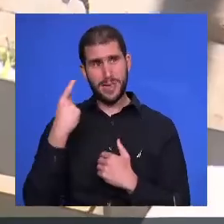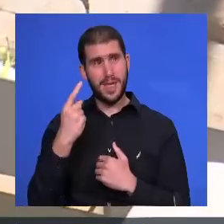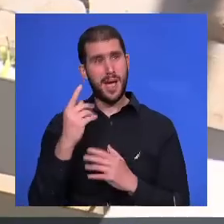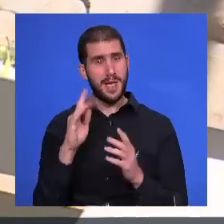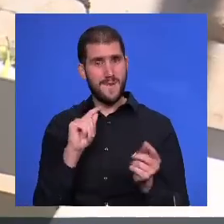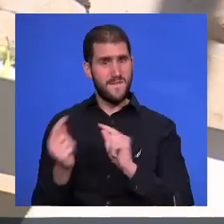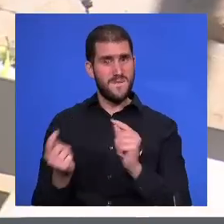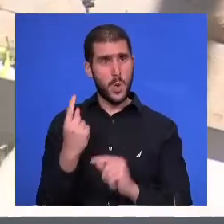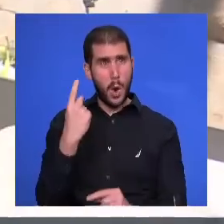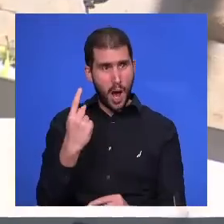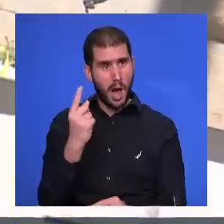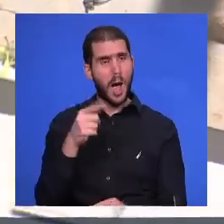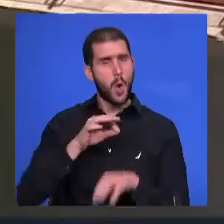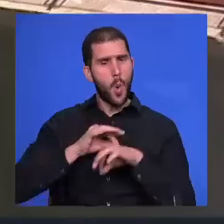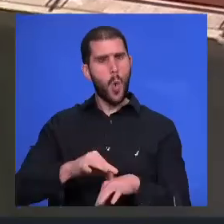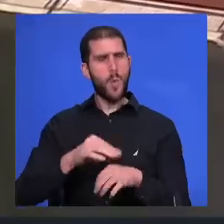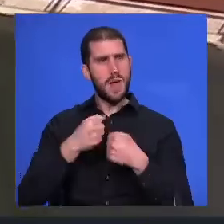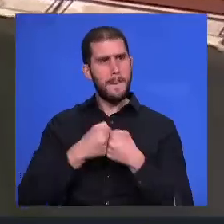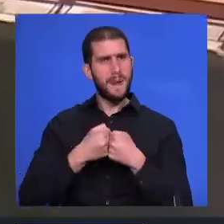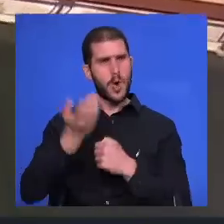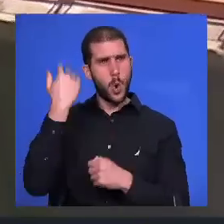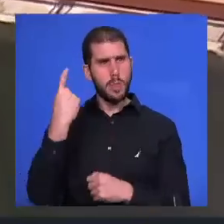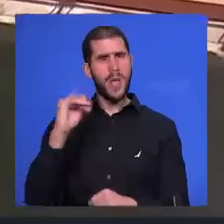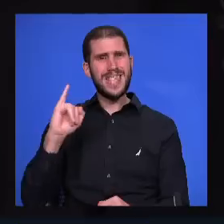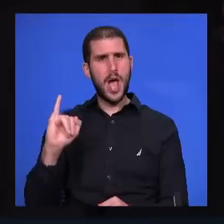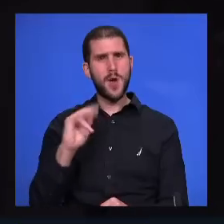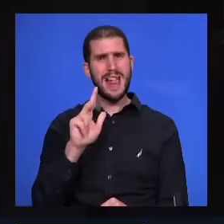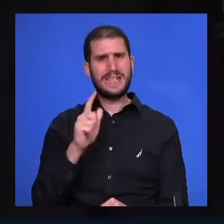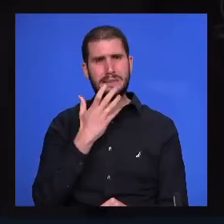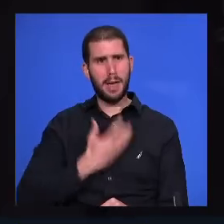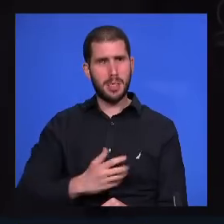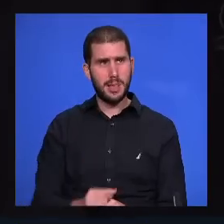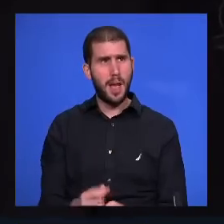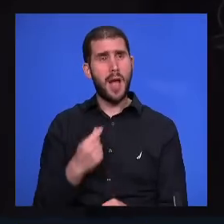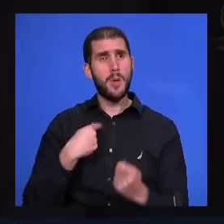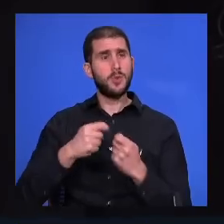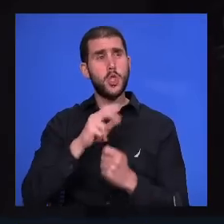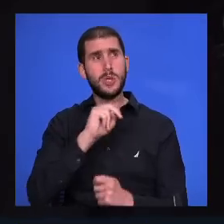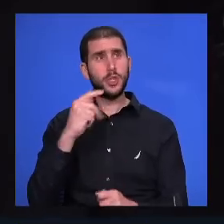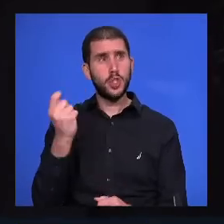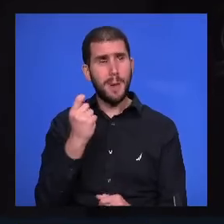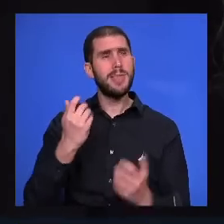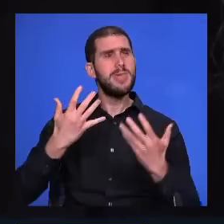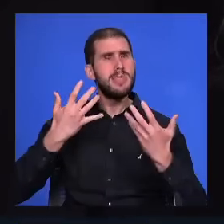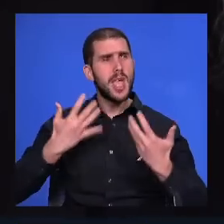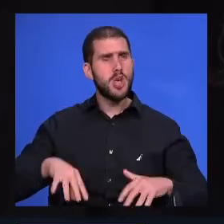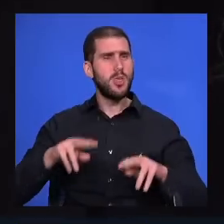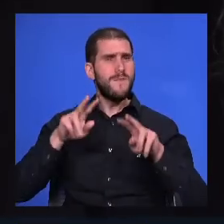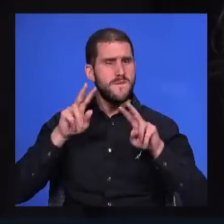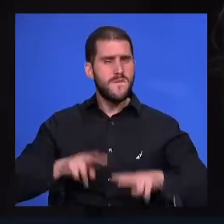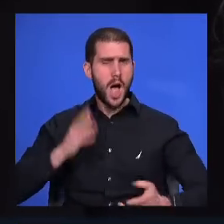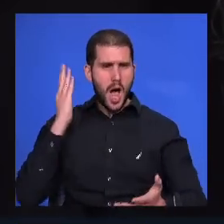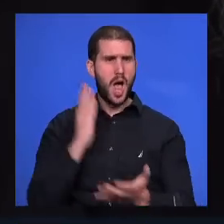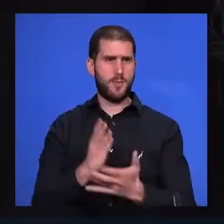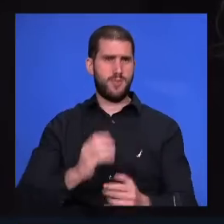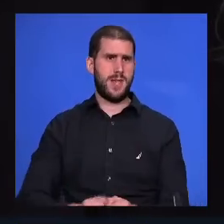הוויכוח הזה, הוביל את המאבק קודמו בתפקיד, יעקב ליצמן. אנחנו בנושא השבת נכשלנו טוטלית, חד